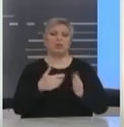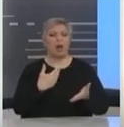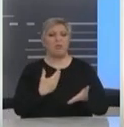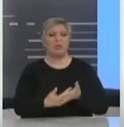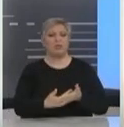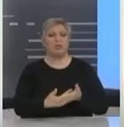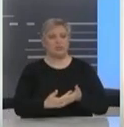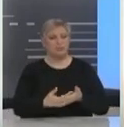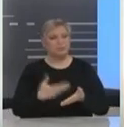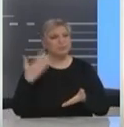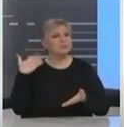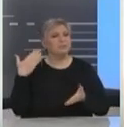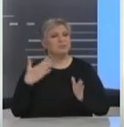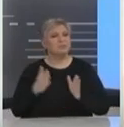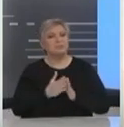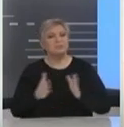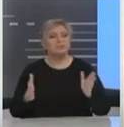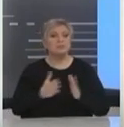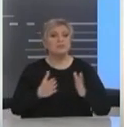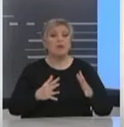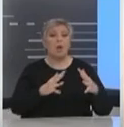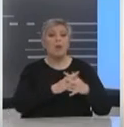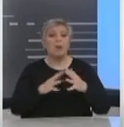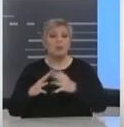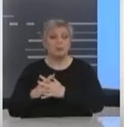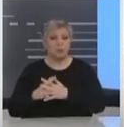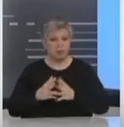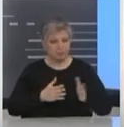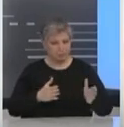Μεσοπόλεμος. Η διεθνής απαιτεί